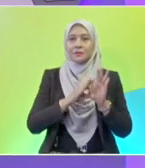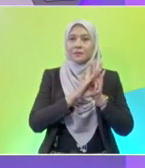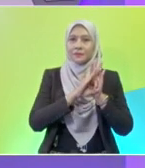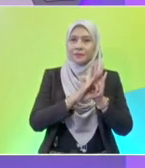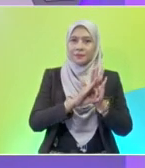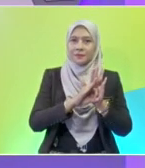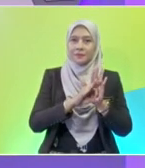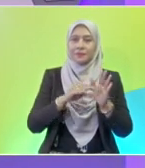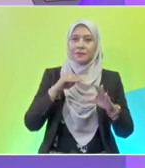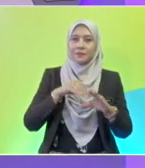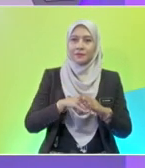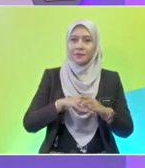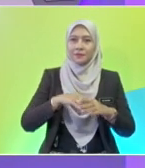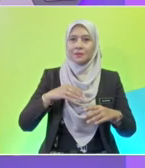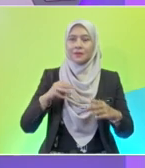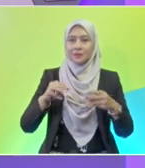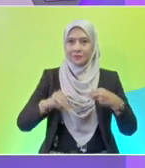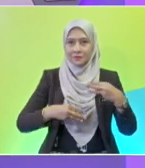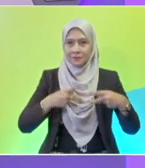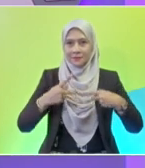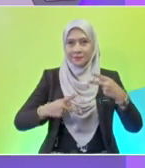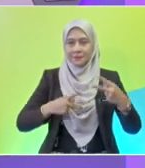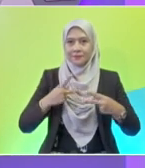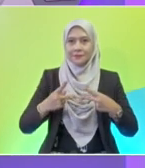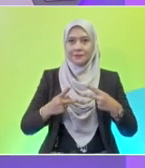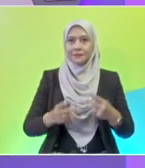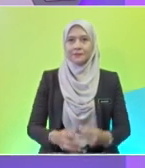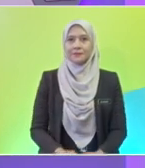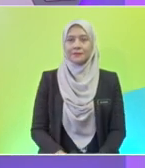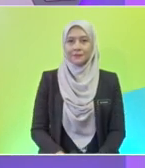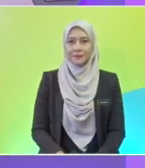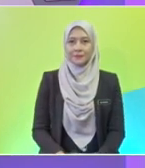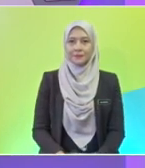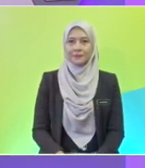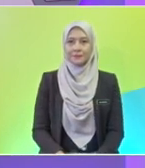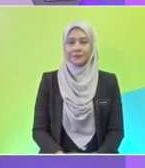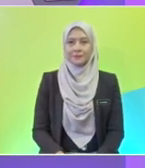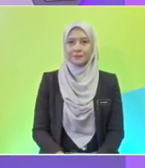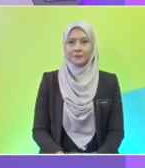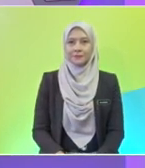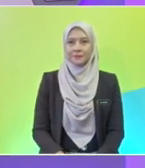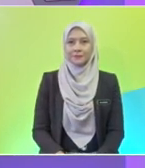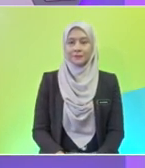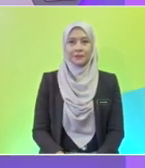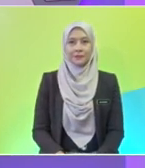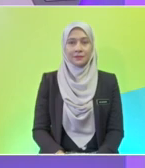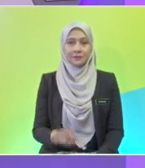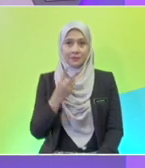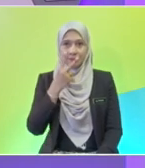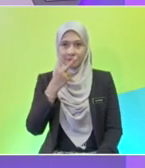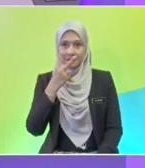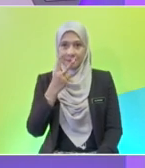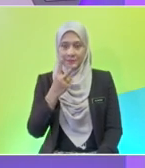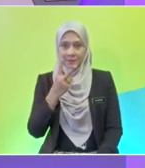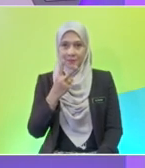persamaan dan inilah antara pengiraan yang sangat penting ini adalah pengiriman